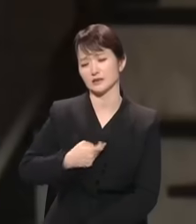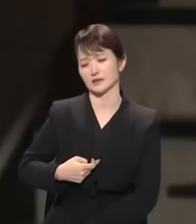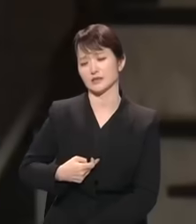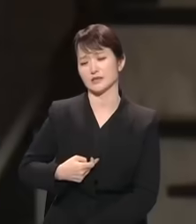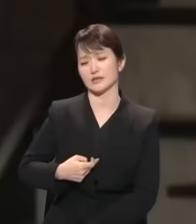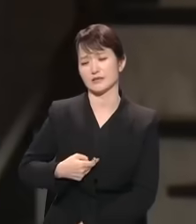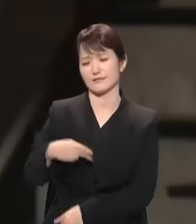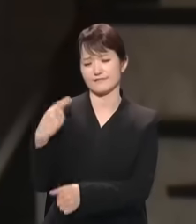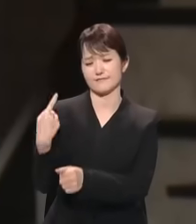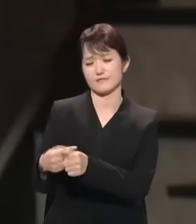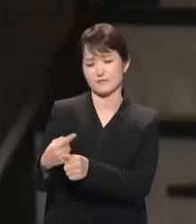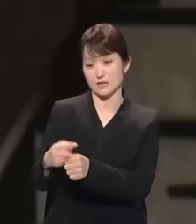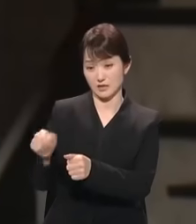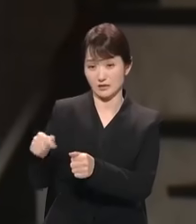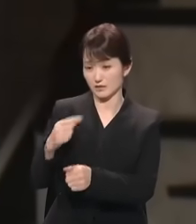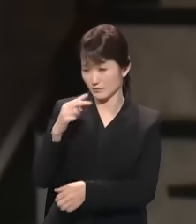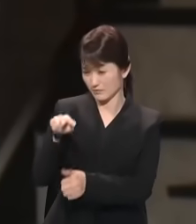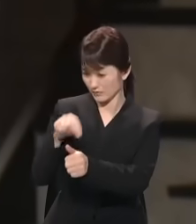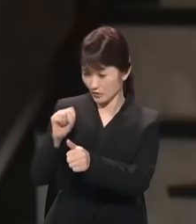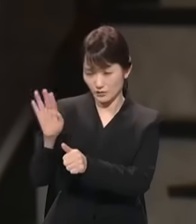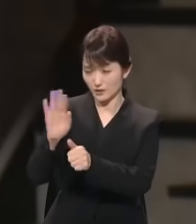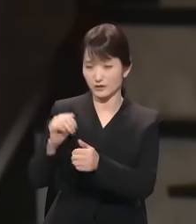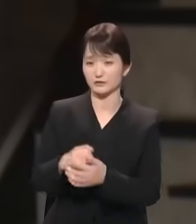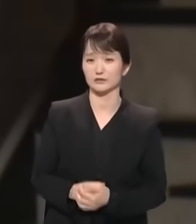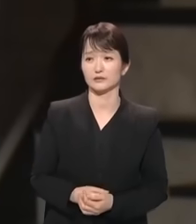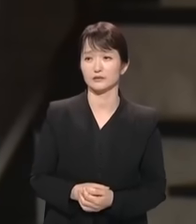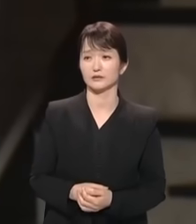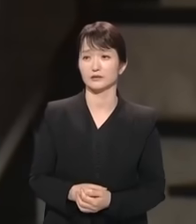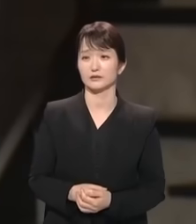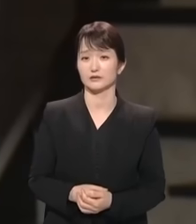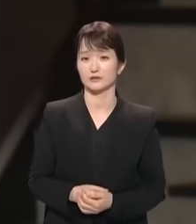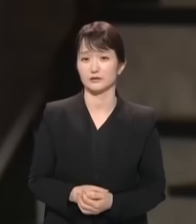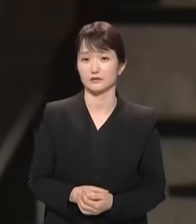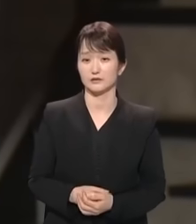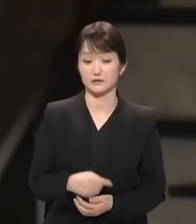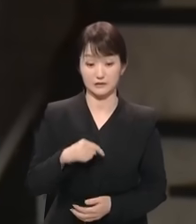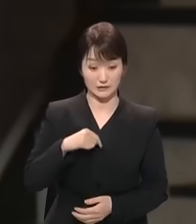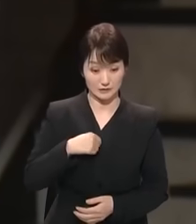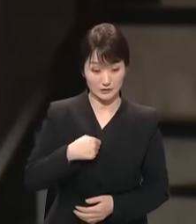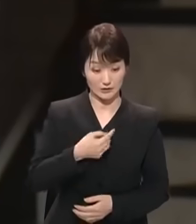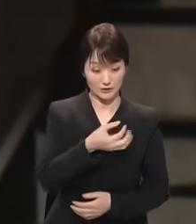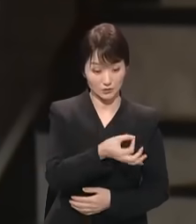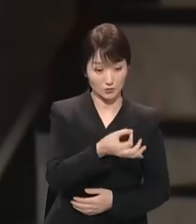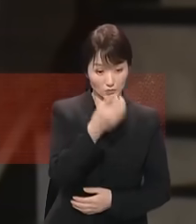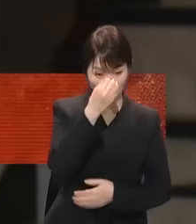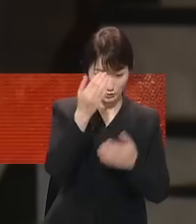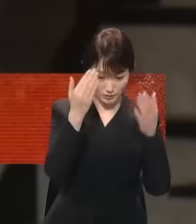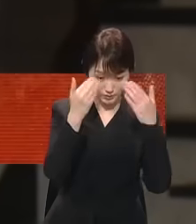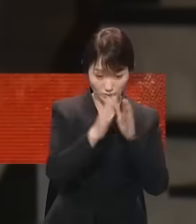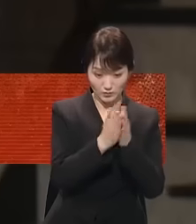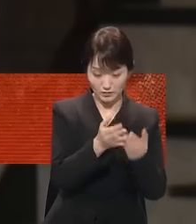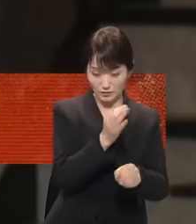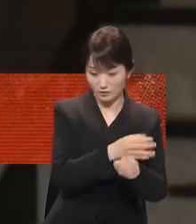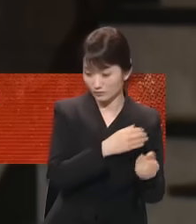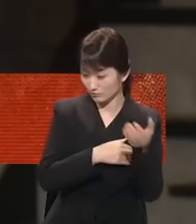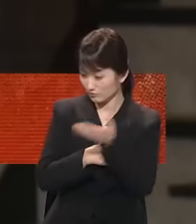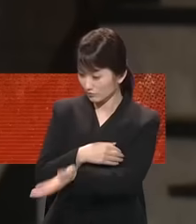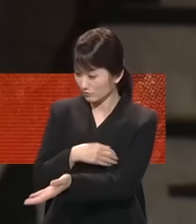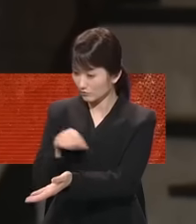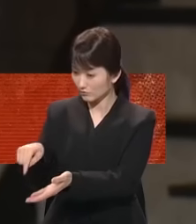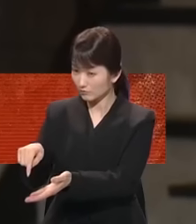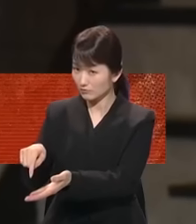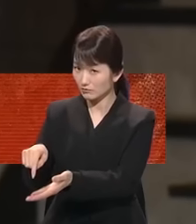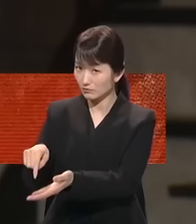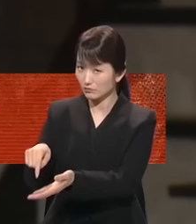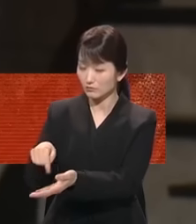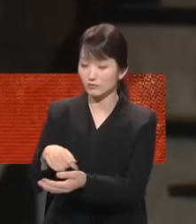미워서 그런 건 아니다 심지어는 자기 돈으로 고등학교 책까지 사 줬는데 뭐 과연 내가 그런 입장이 었겠다 이렇게